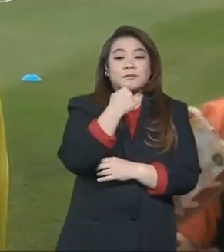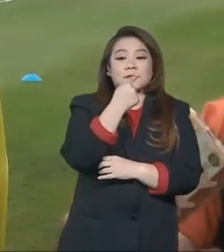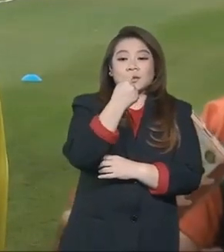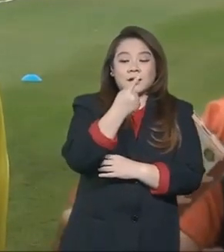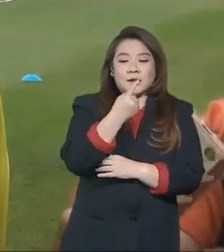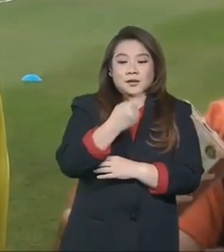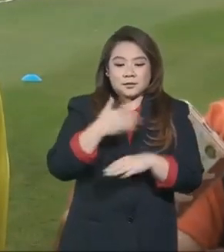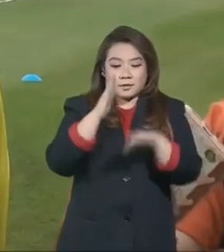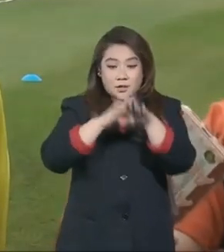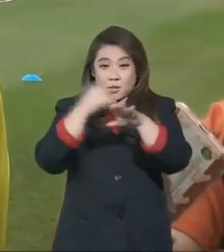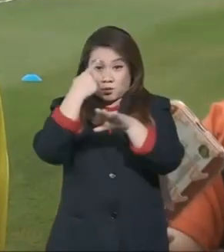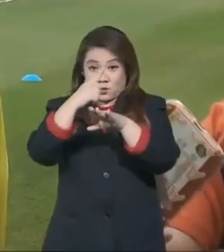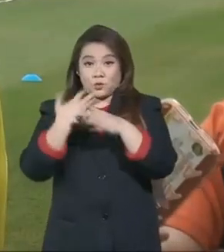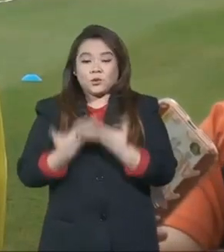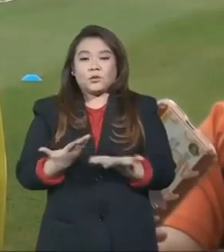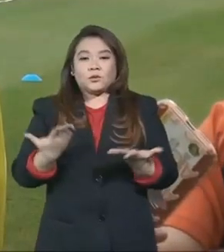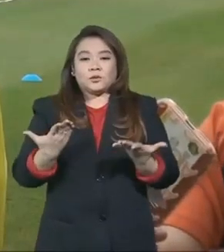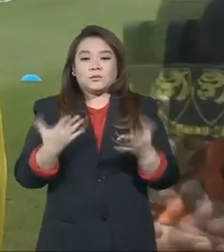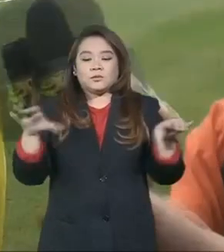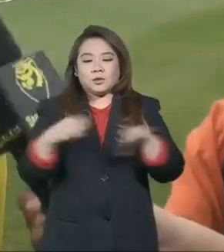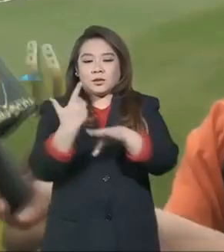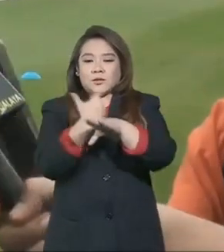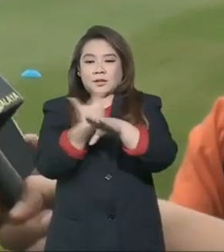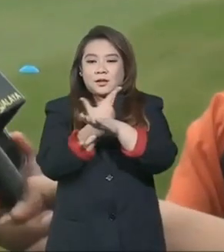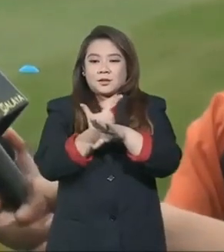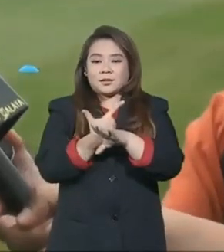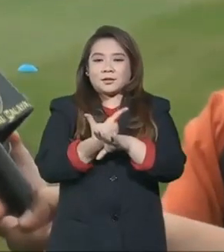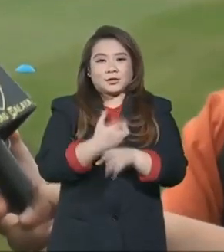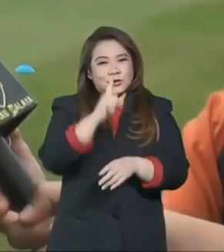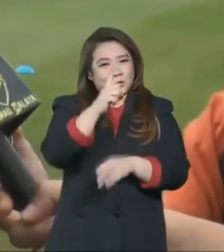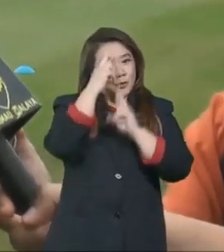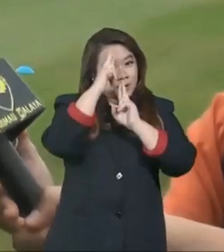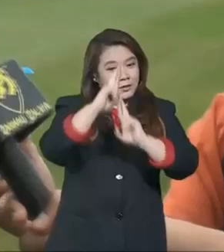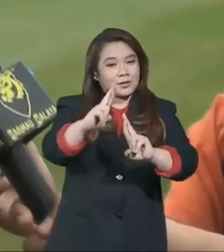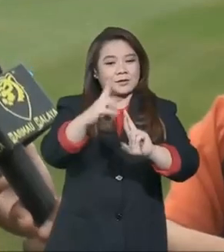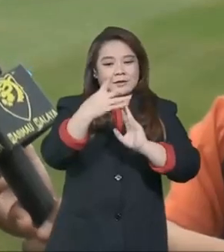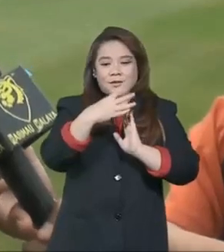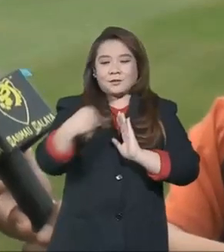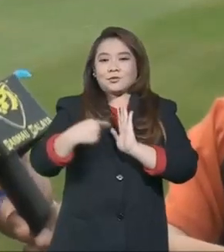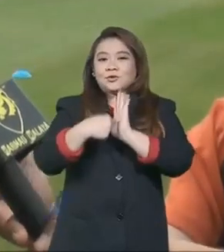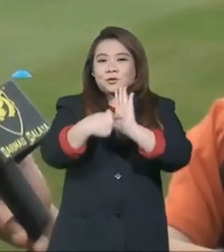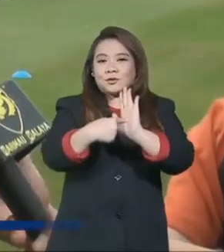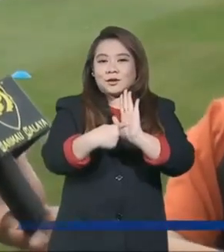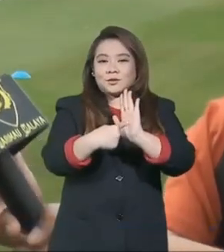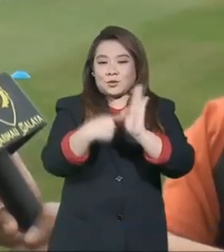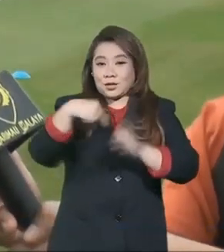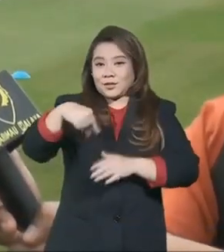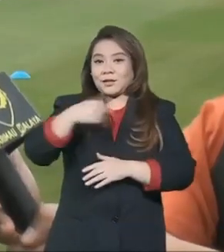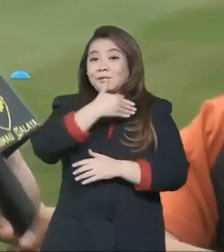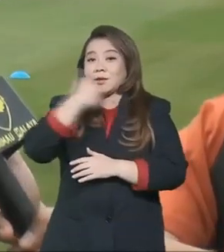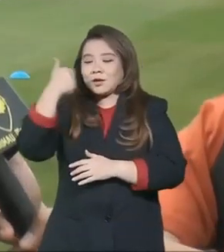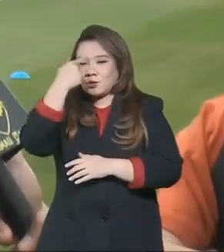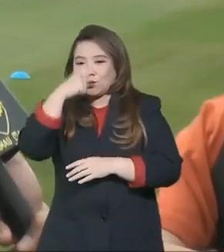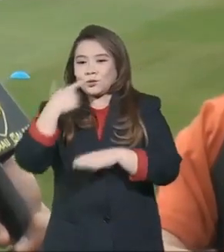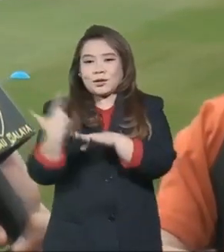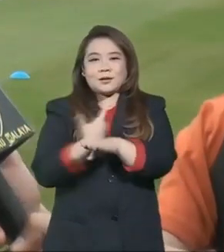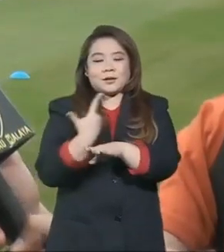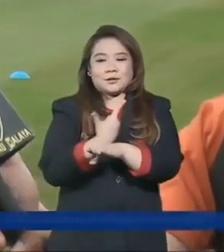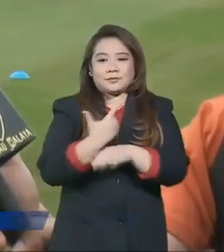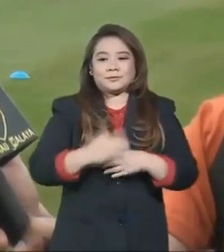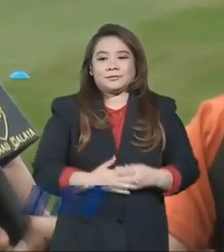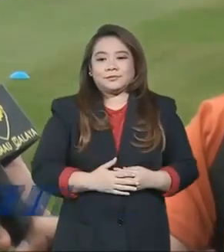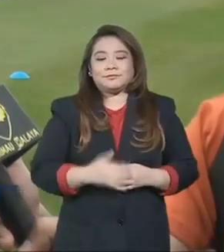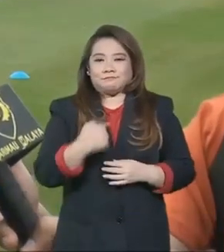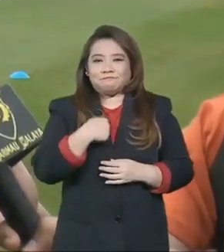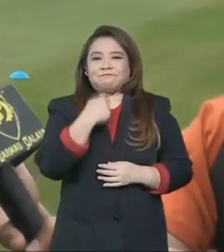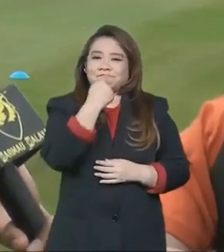menjalani latihan bersama Harimau Malaya merupakan penghormatan dan bersedia untuk menampilkan prestasi terbaik sepanjang sesi latihan. I want to say